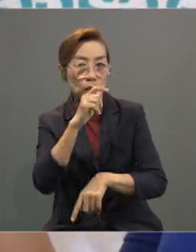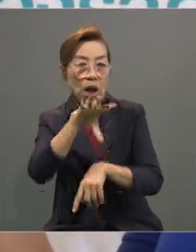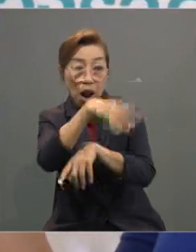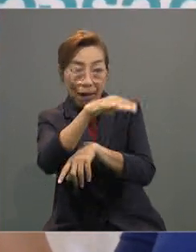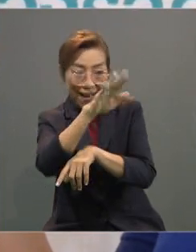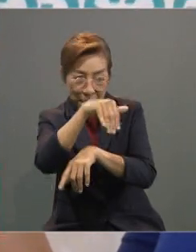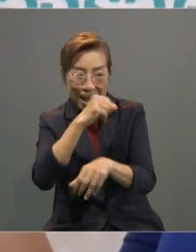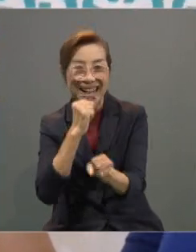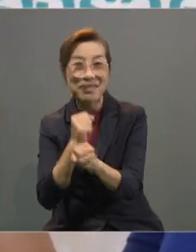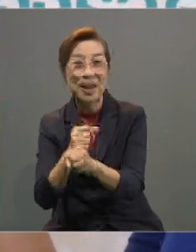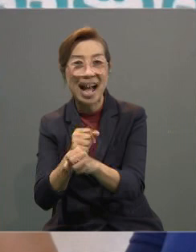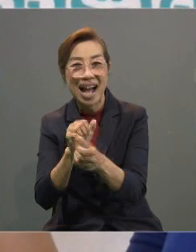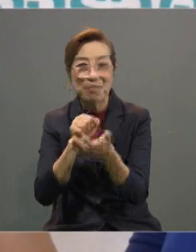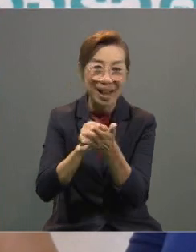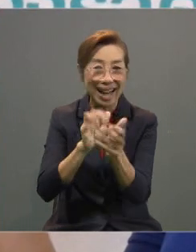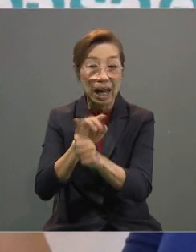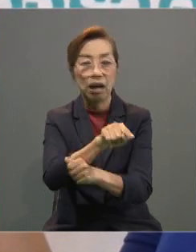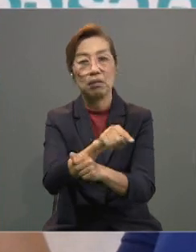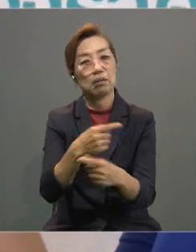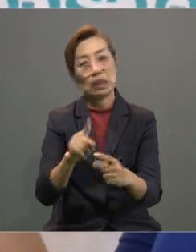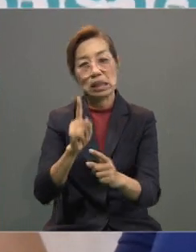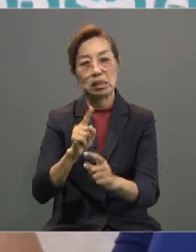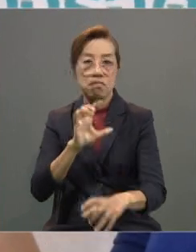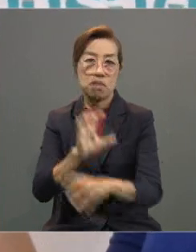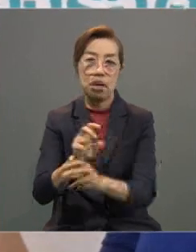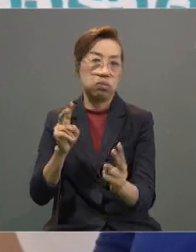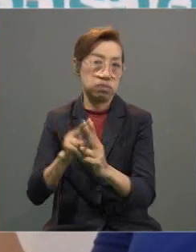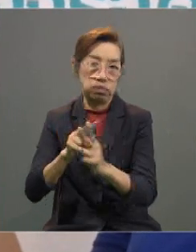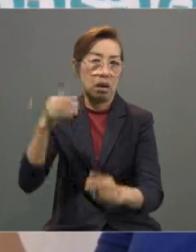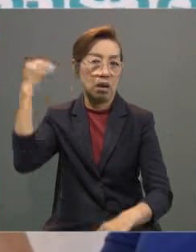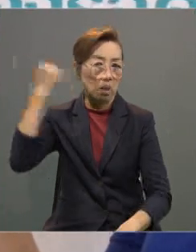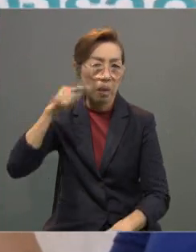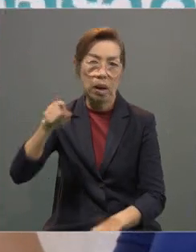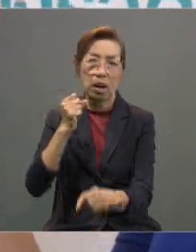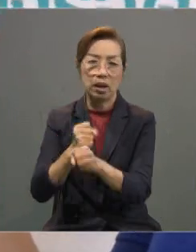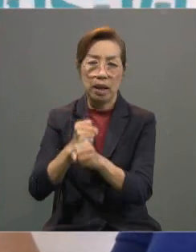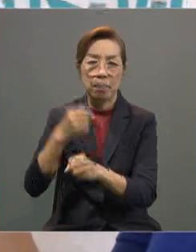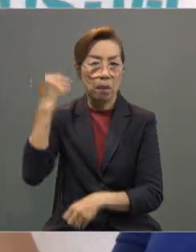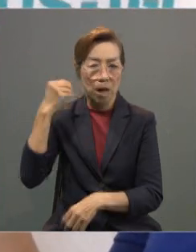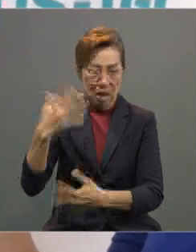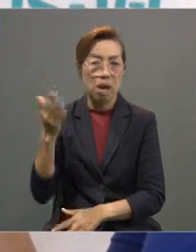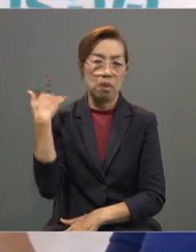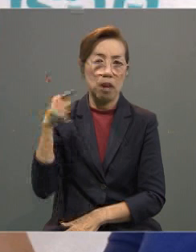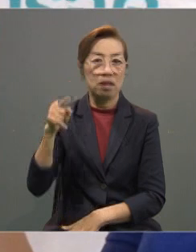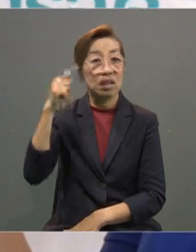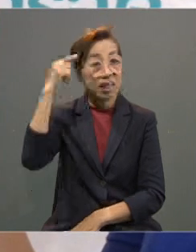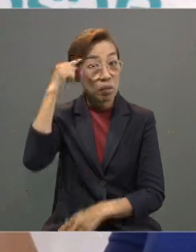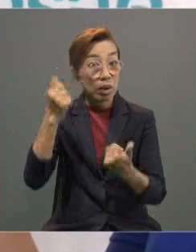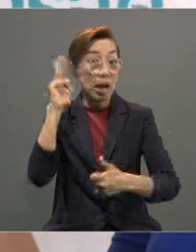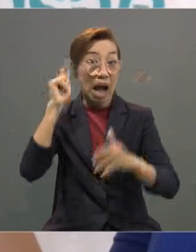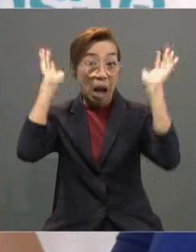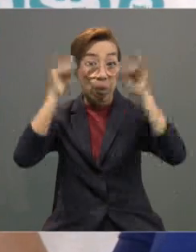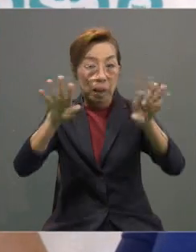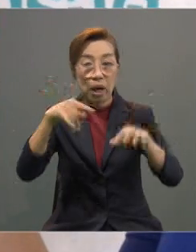ไปบังคับขืนใจแล้วก็ทำลายร่างกายลักษณะแบบนี้เคยมีมาแล้ว นะครับก็เชื่อว่าเดี๋ยวข่าวนี้ออกไปเนี่ยใคร